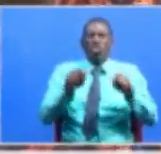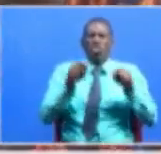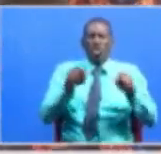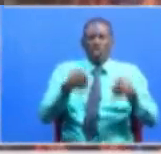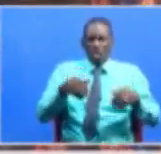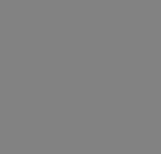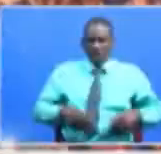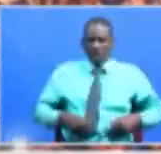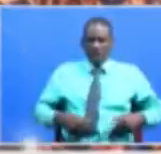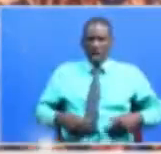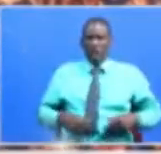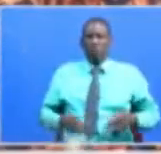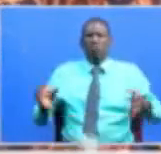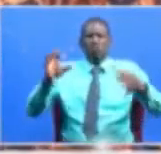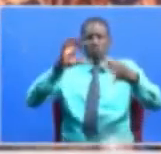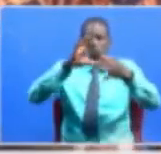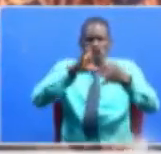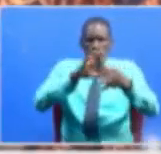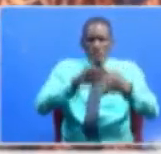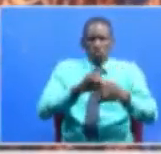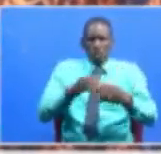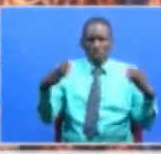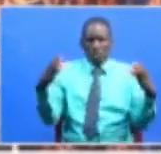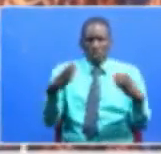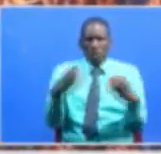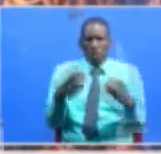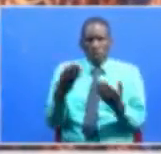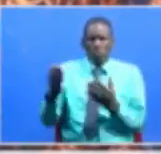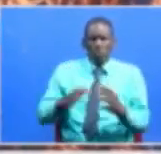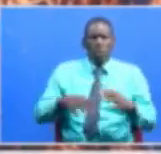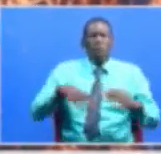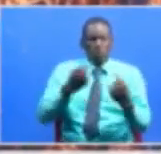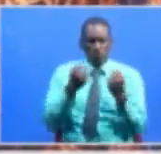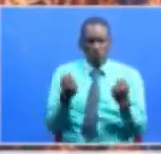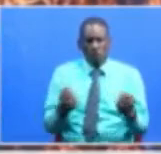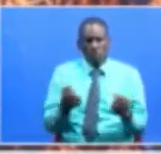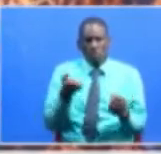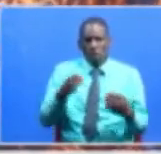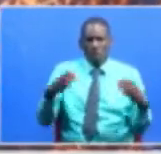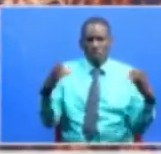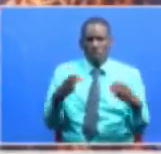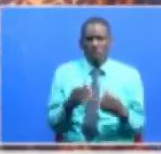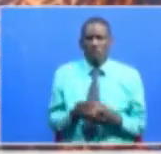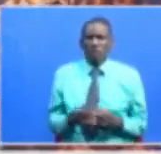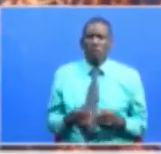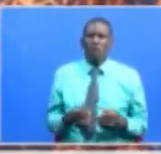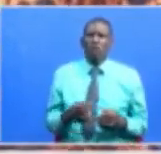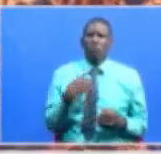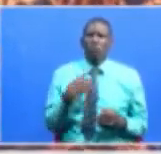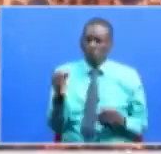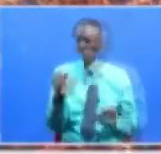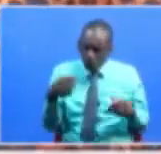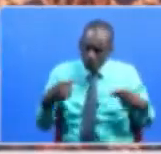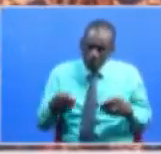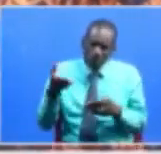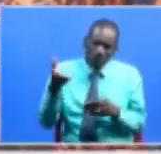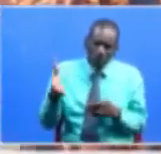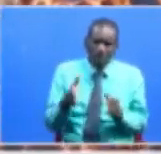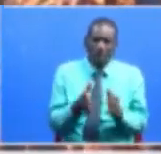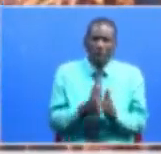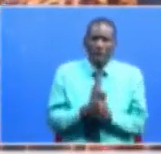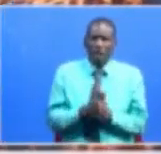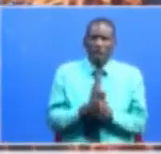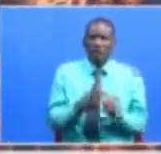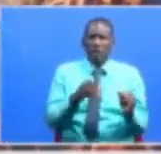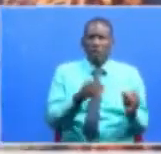Vijana wakiingia ndani ya chama wataleta nguvu mingi zaidi. Tunasema wazee uko chini